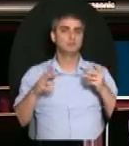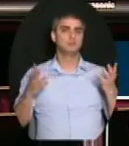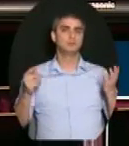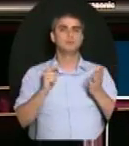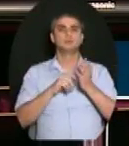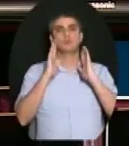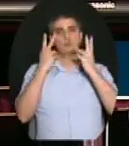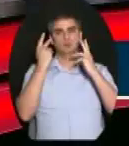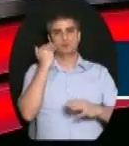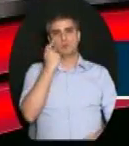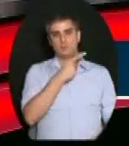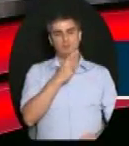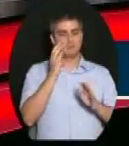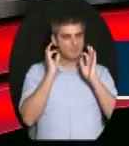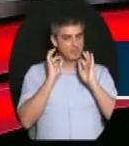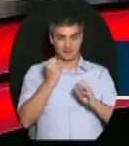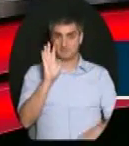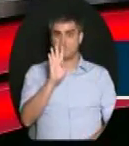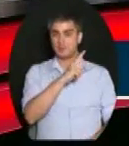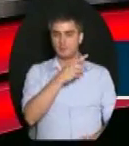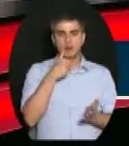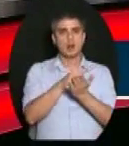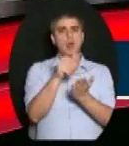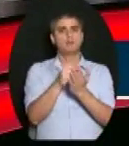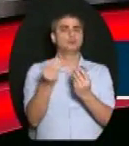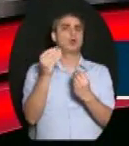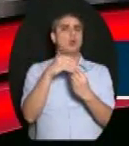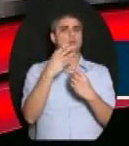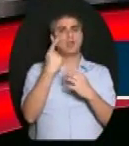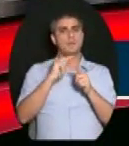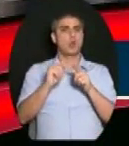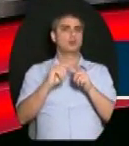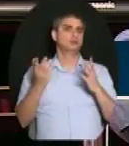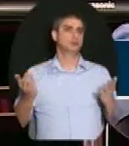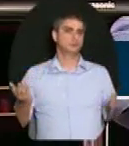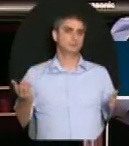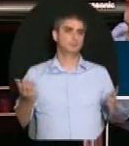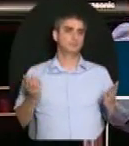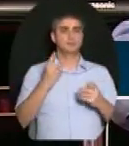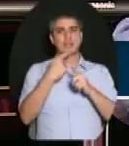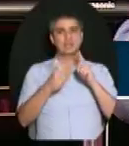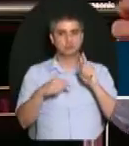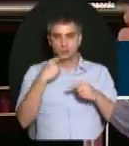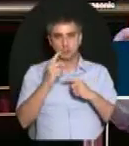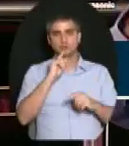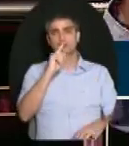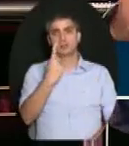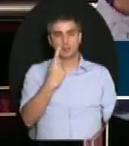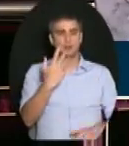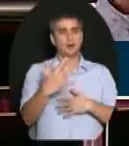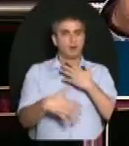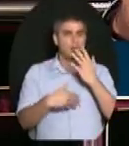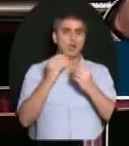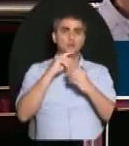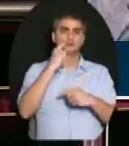כך חשוב לאמריקאים ולביבי היה להמשיך עוד הכמה חודשים האלה, חצי שנה, שנה, להתגלגל